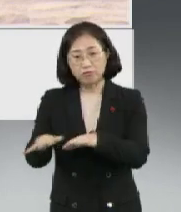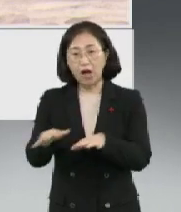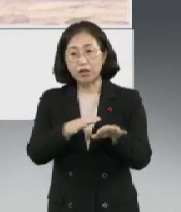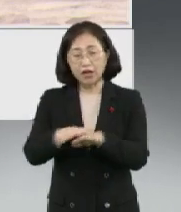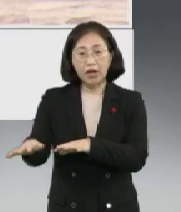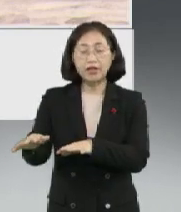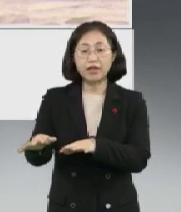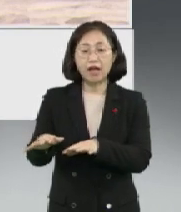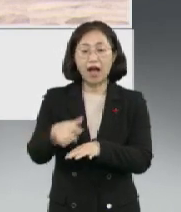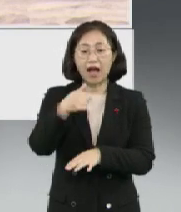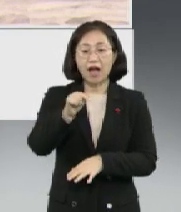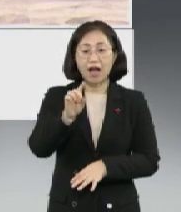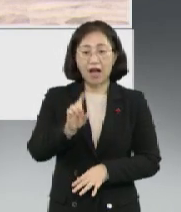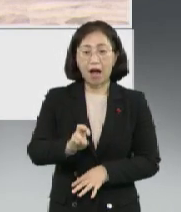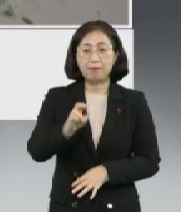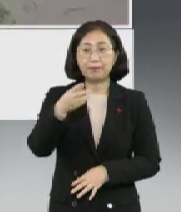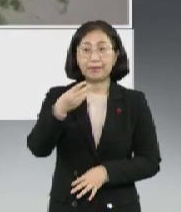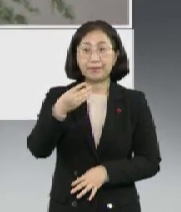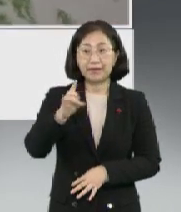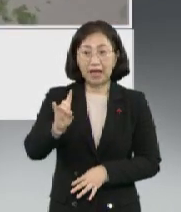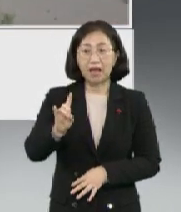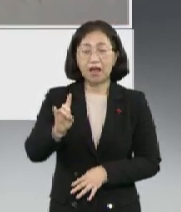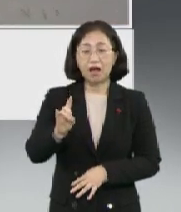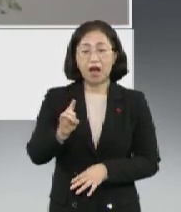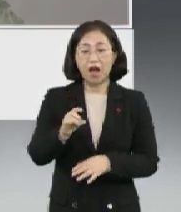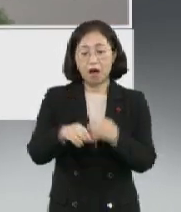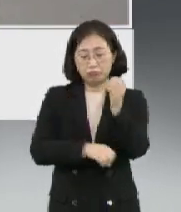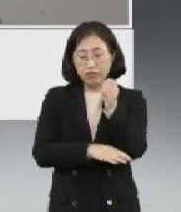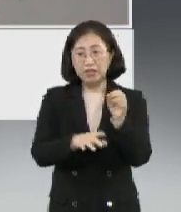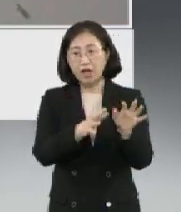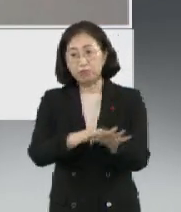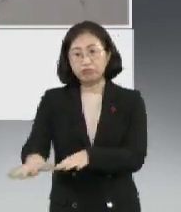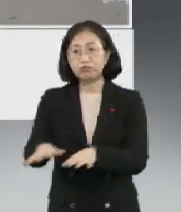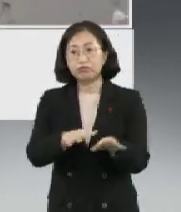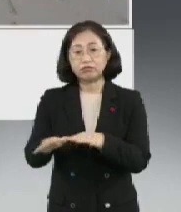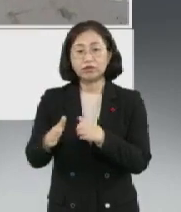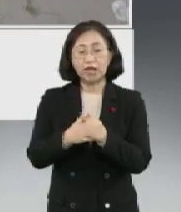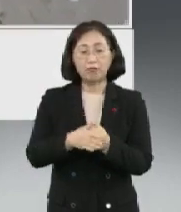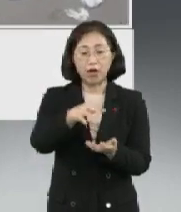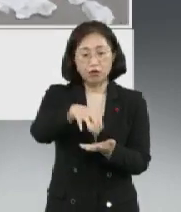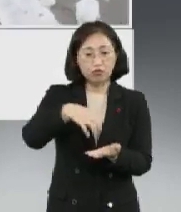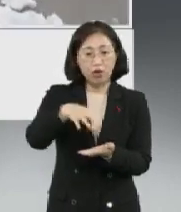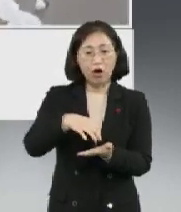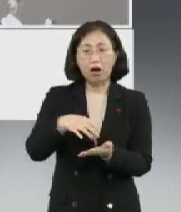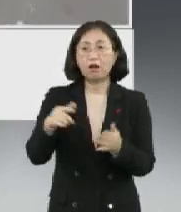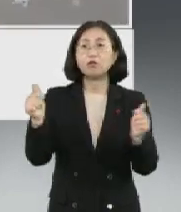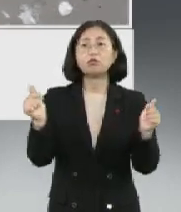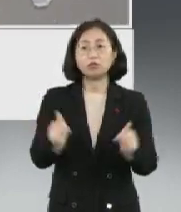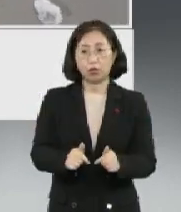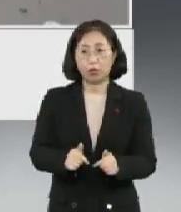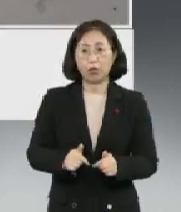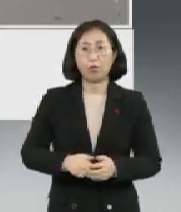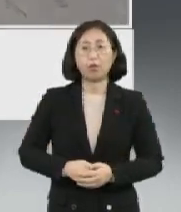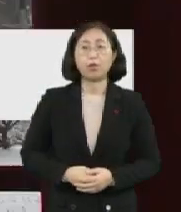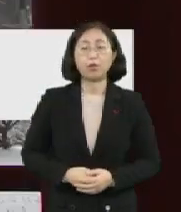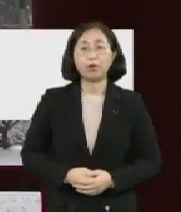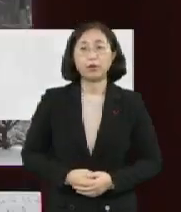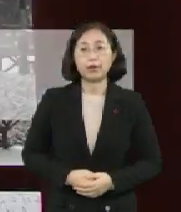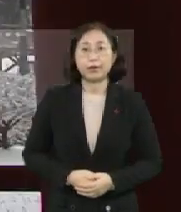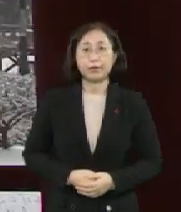보니까 감태 같은 경우도 뿌리채 같이 쓸려 나가서 어민 수확량에 굉장히 큰 영향을 주고